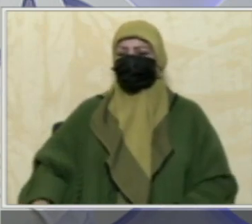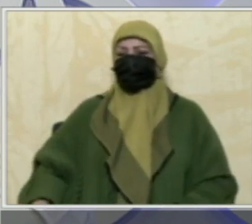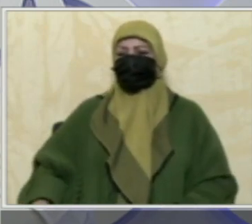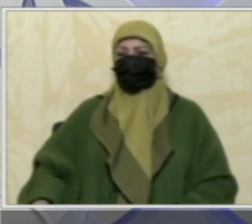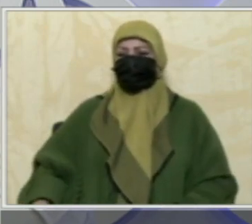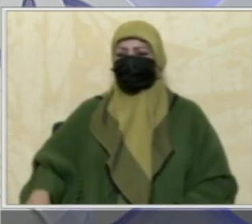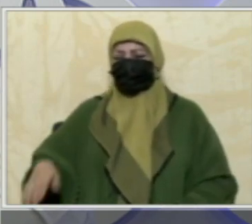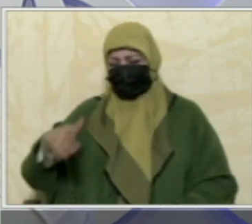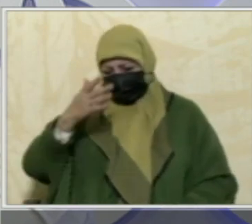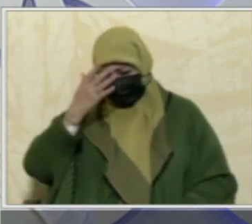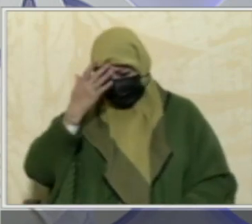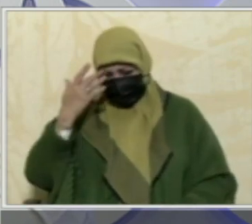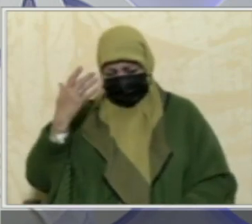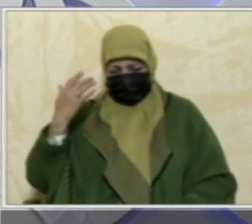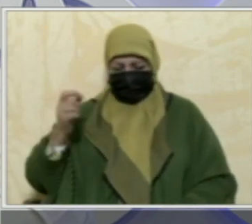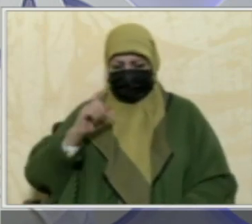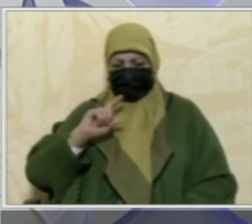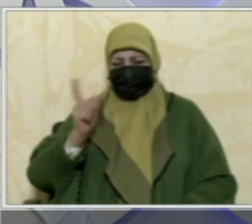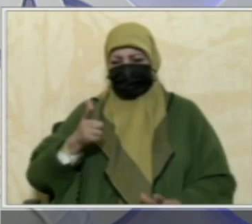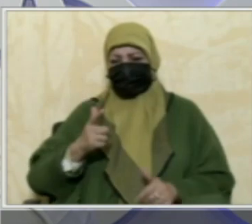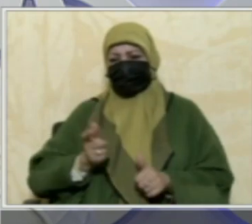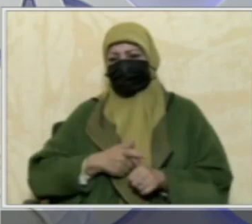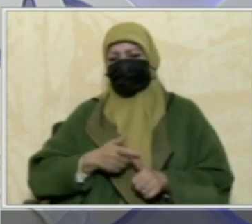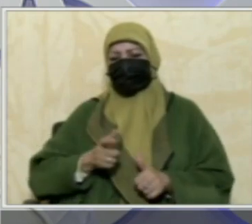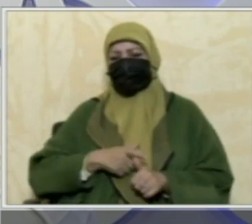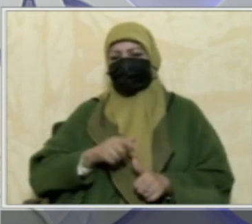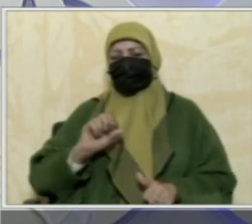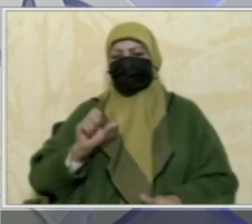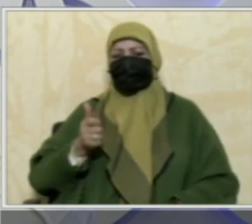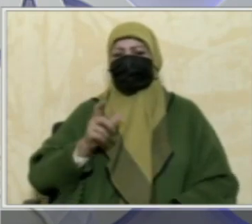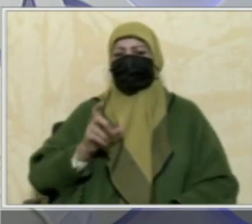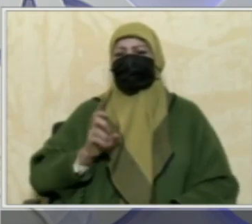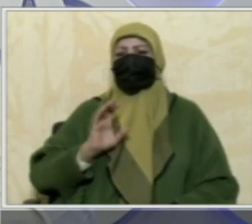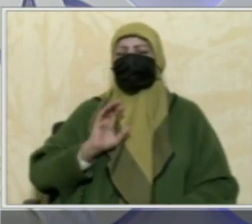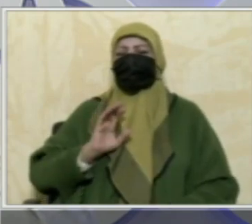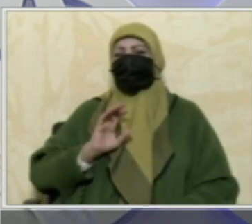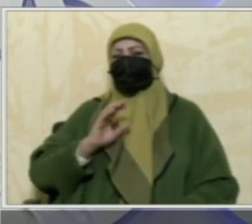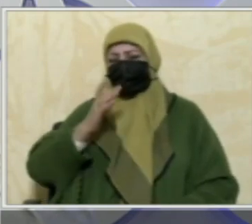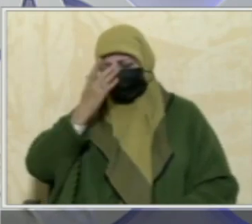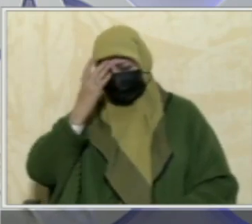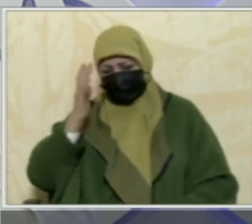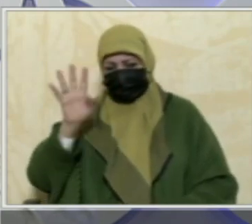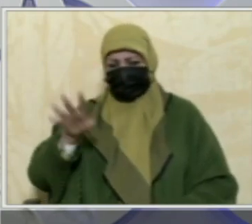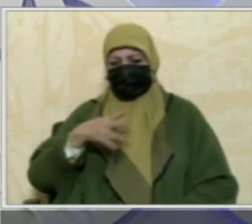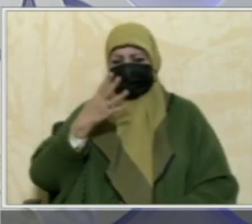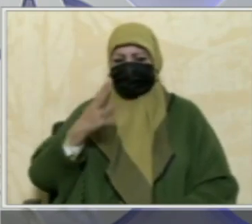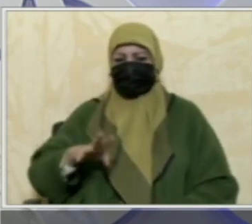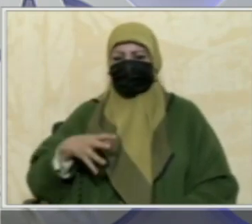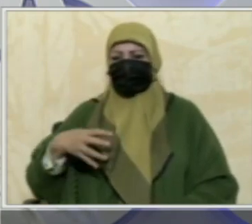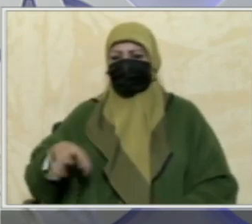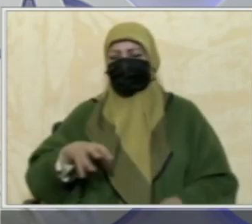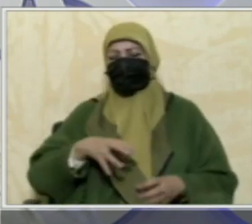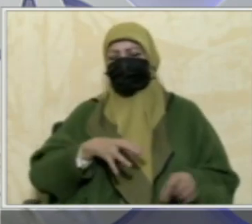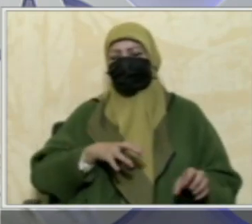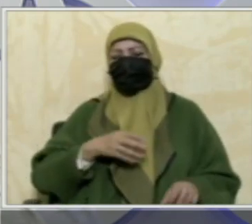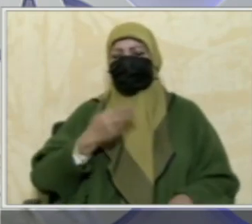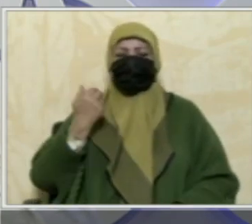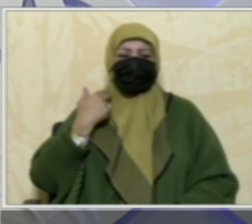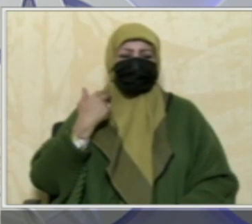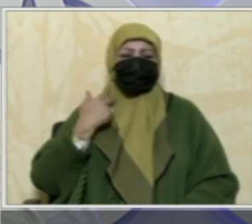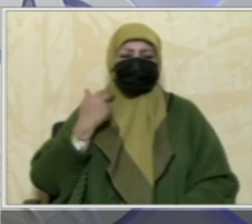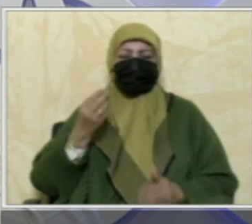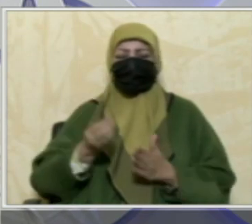اعتقد انه يعني العلماء لا لا يختلفون في التحريم اذا ادت هذه اللعبه لعب